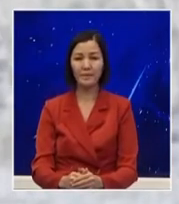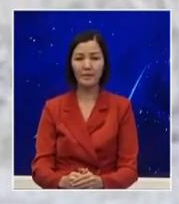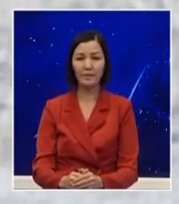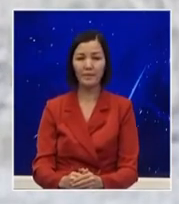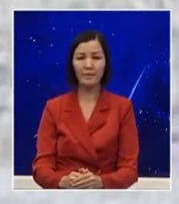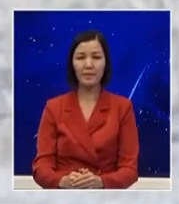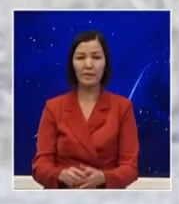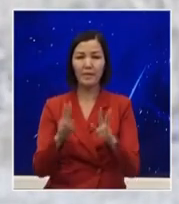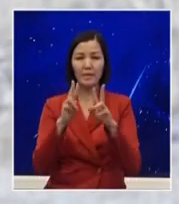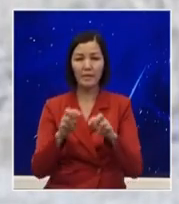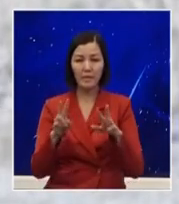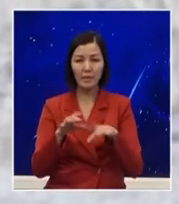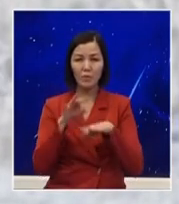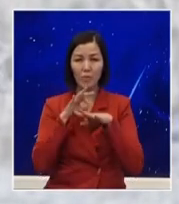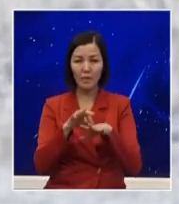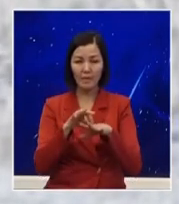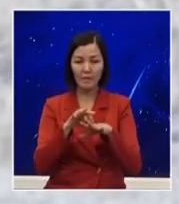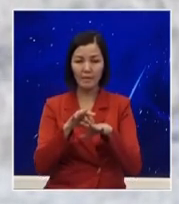Рейдтік шара жүргізу барысында